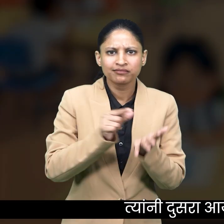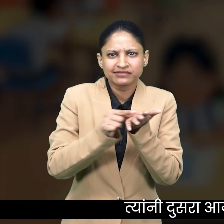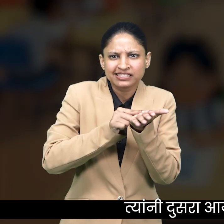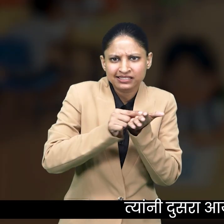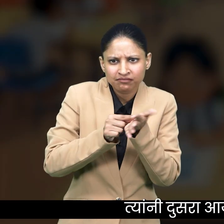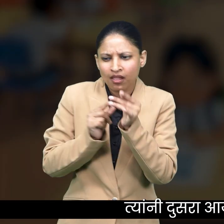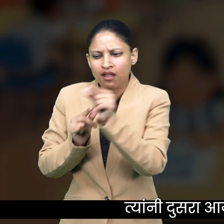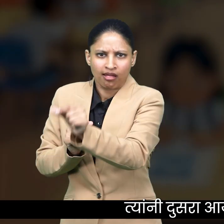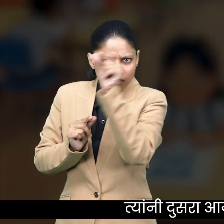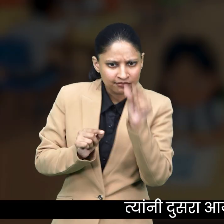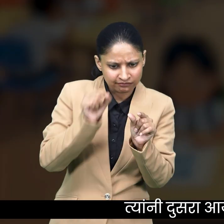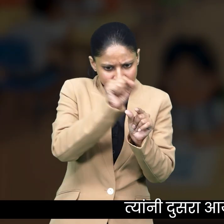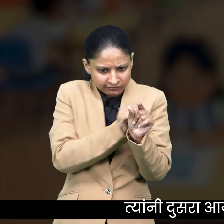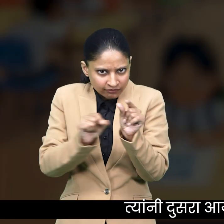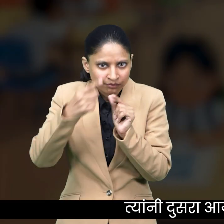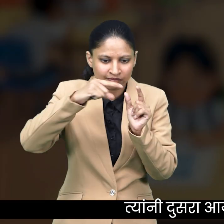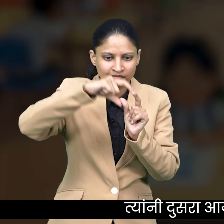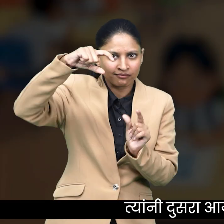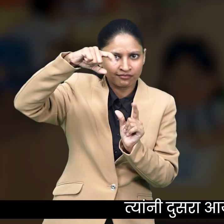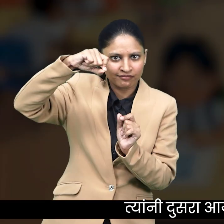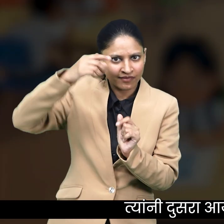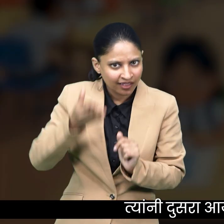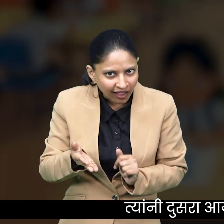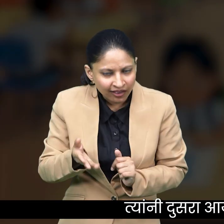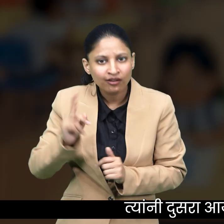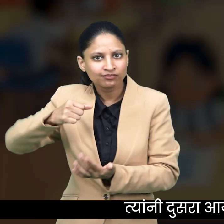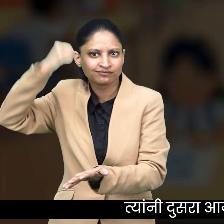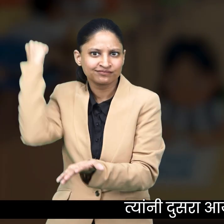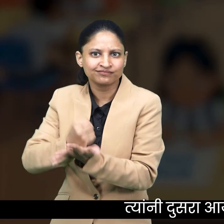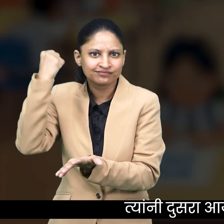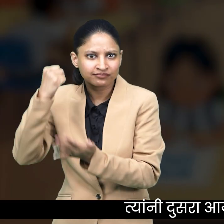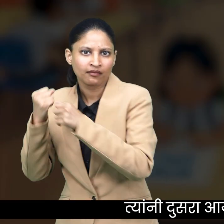त्यांनी दुसरा आयत काढण्यासाठी खोट रबरचा वापर केला.